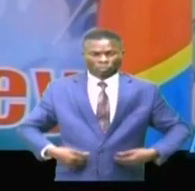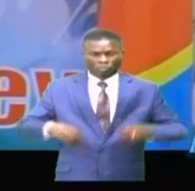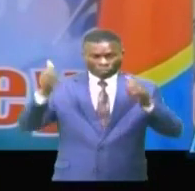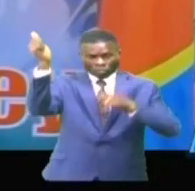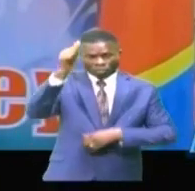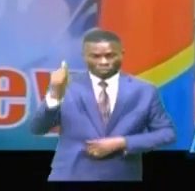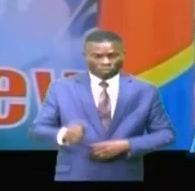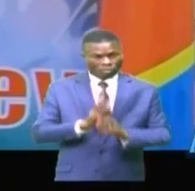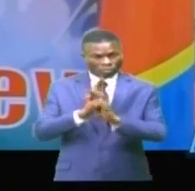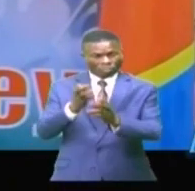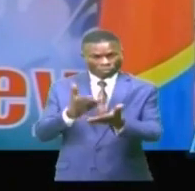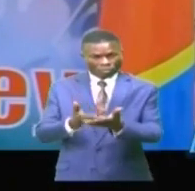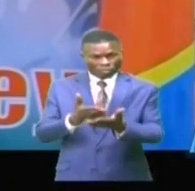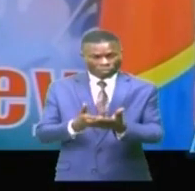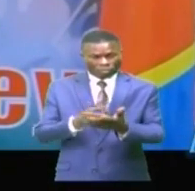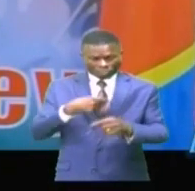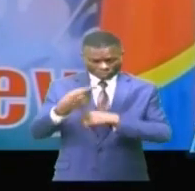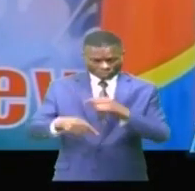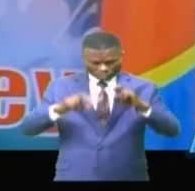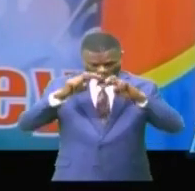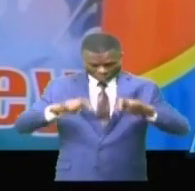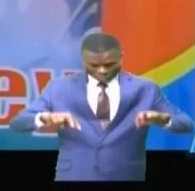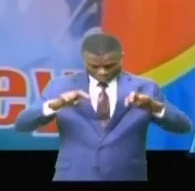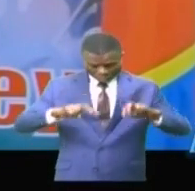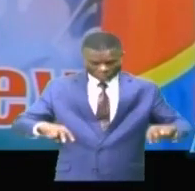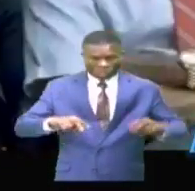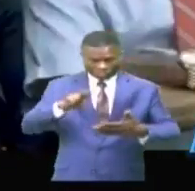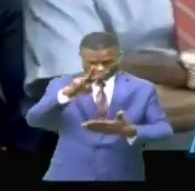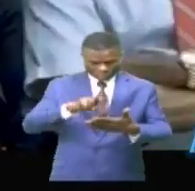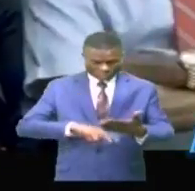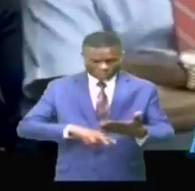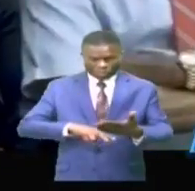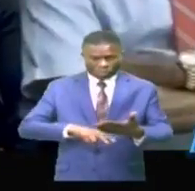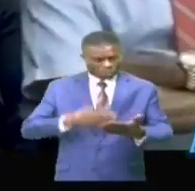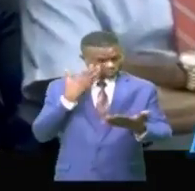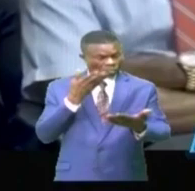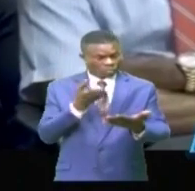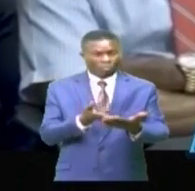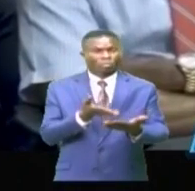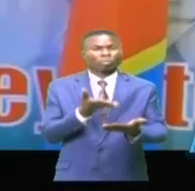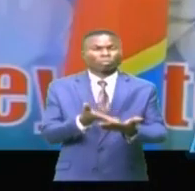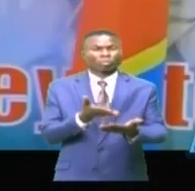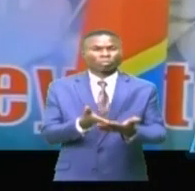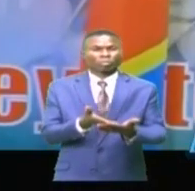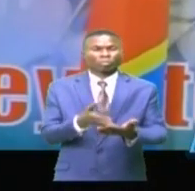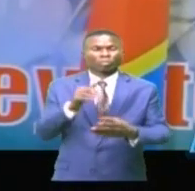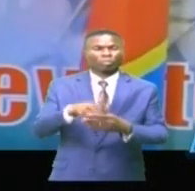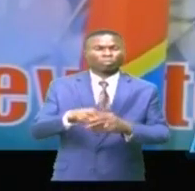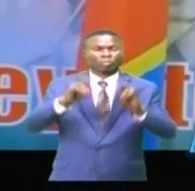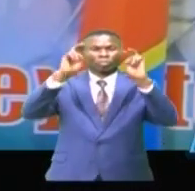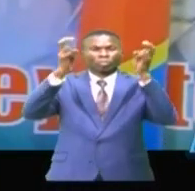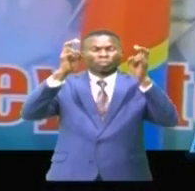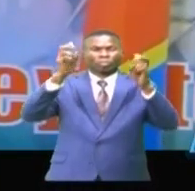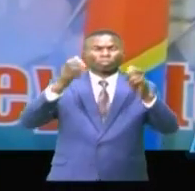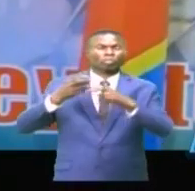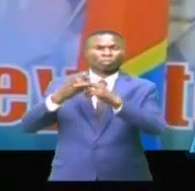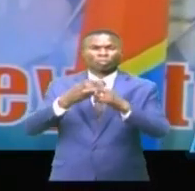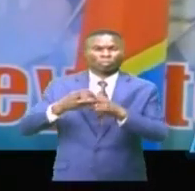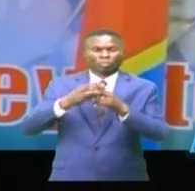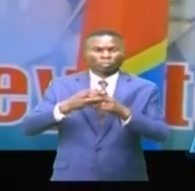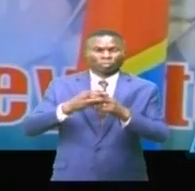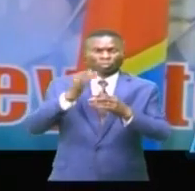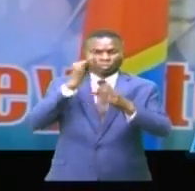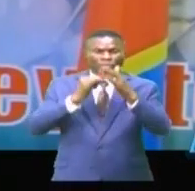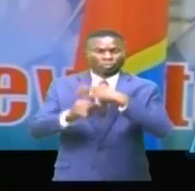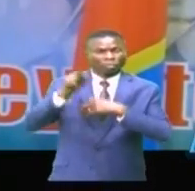rapports quand vous commencez simplement à en faire la lecture regardez déjà dans l'en-tête sécurité intérieure